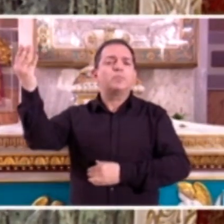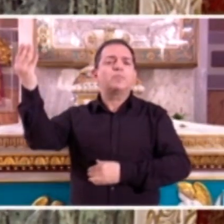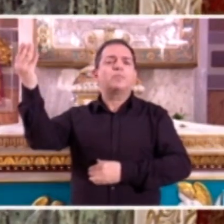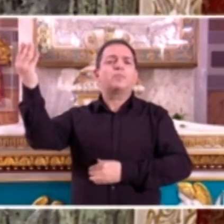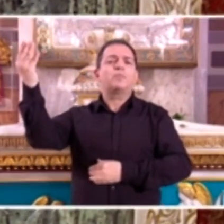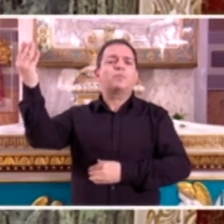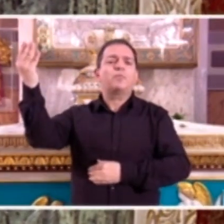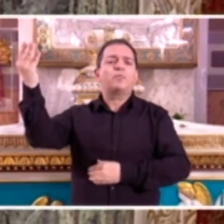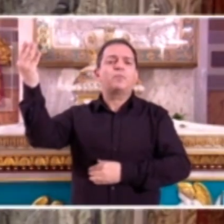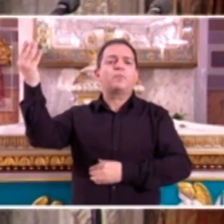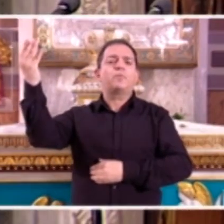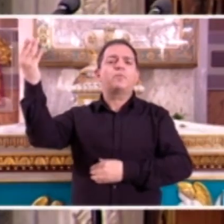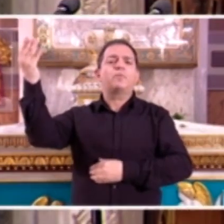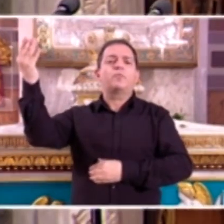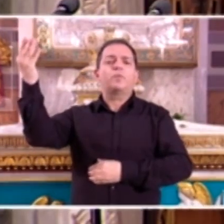και